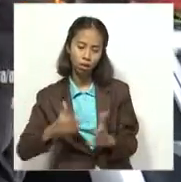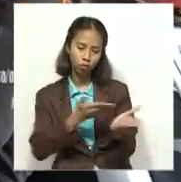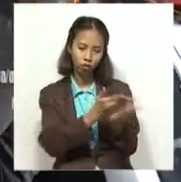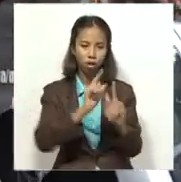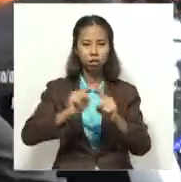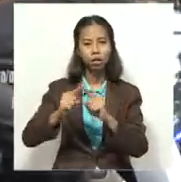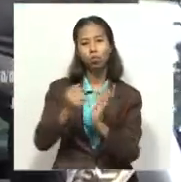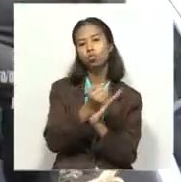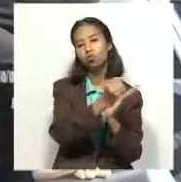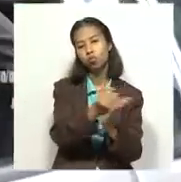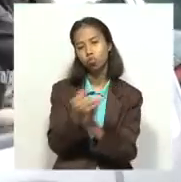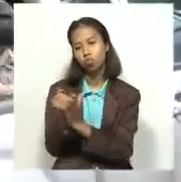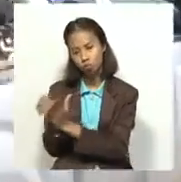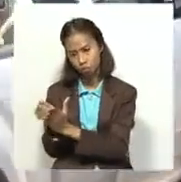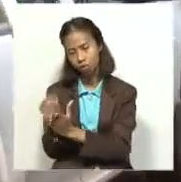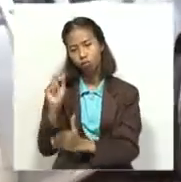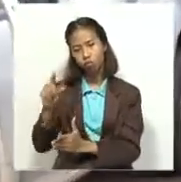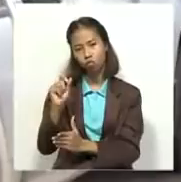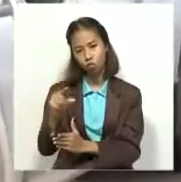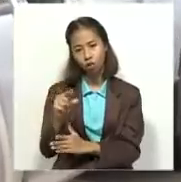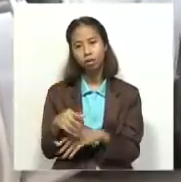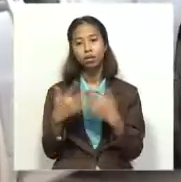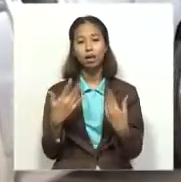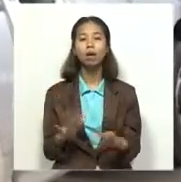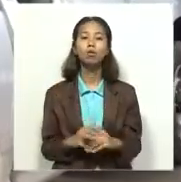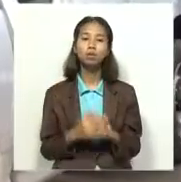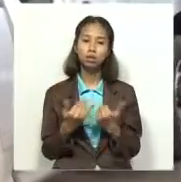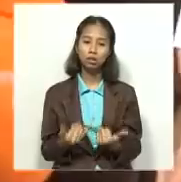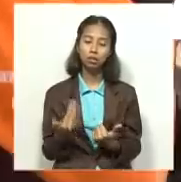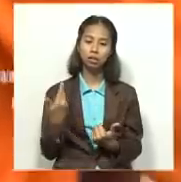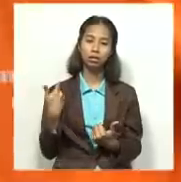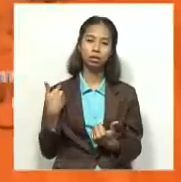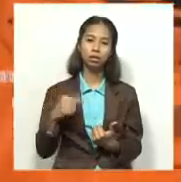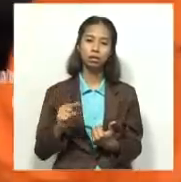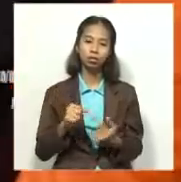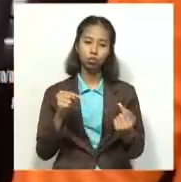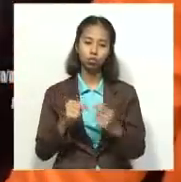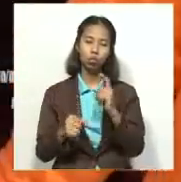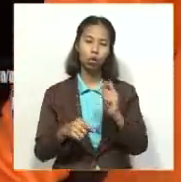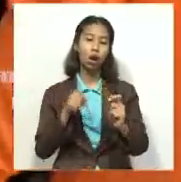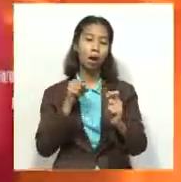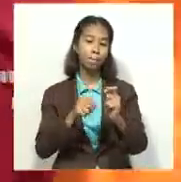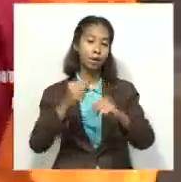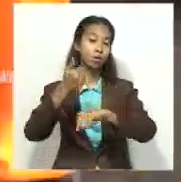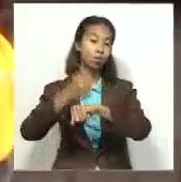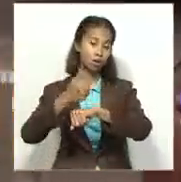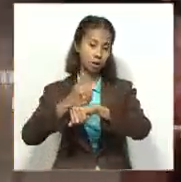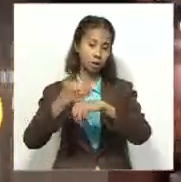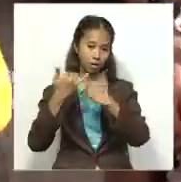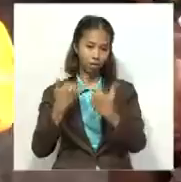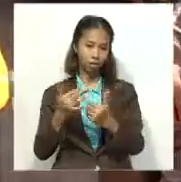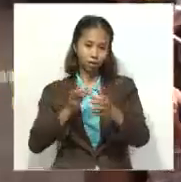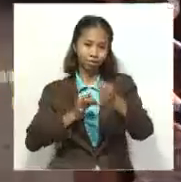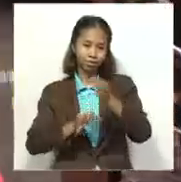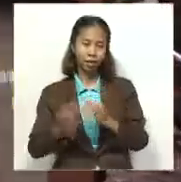ายเข้าช่วยเหลือประชาชนในพื้นที่ทันทีด้วยขณะที่คุณโสพลห่วงญาตินะคะนายอำเภอเมืองหนองคายตอนนี้รักษาราช